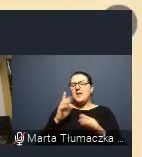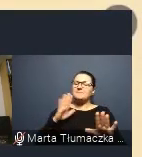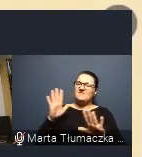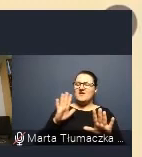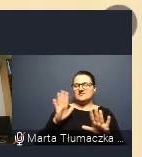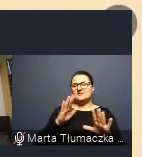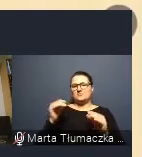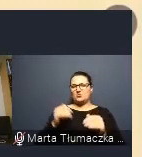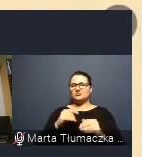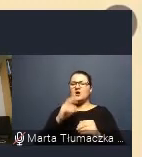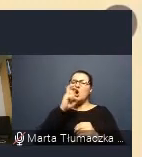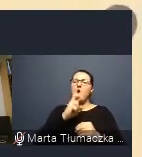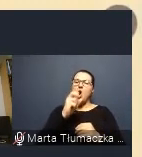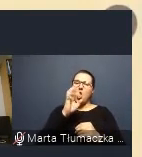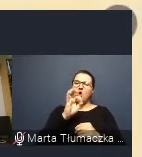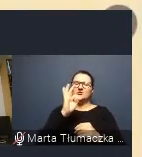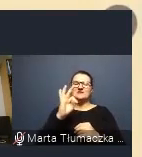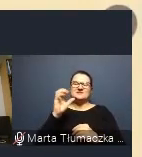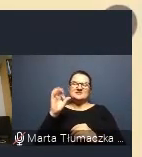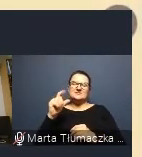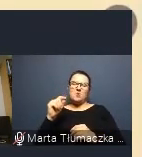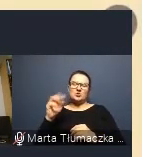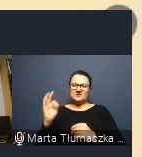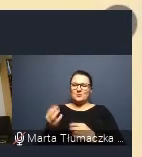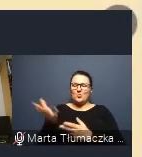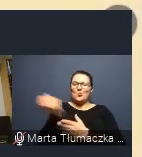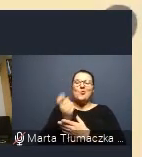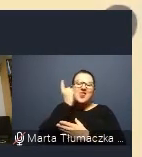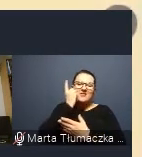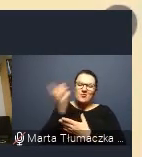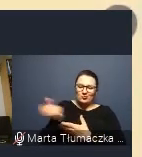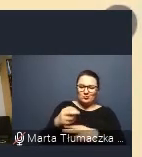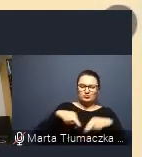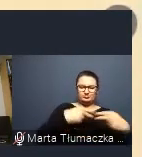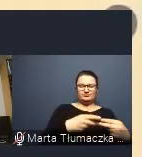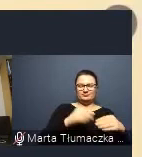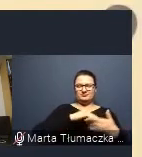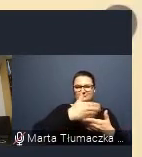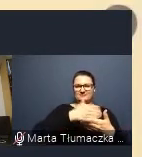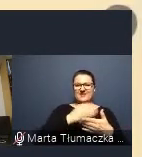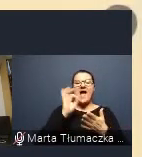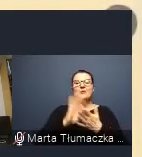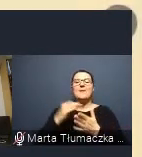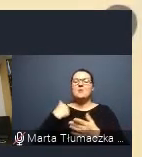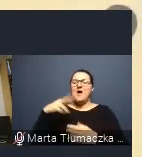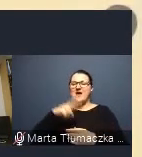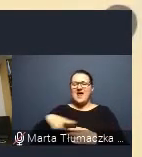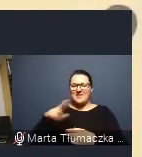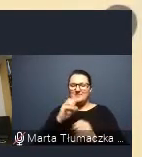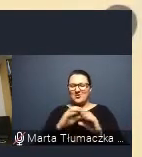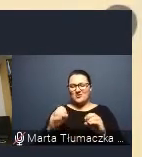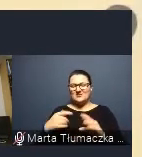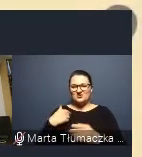szukać tego hasła hotspot i dawać sobie wtedy radę. Ja byłam zmuszona podczas jednej z rad pedagogicznych właśnie posiłkować się telefonem